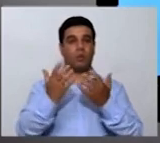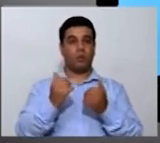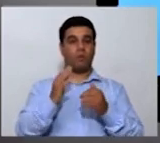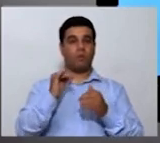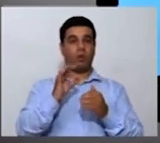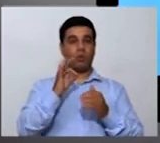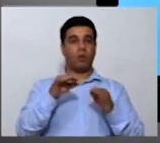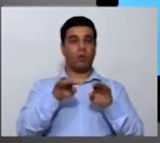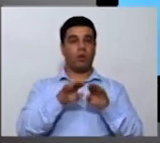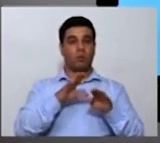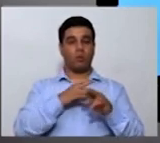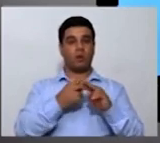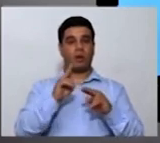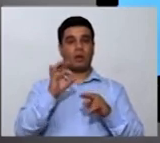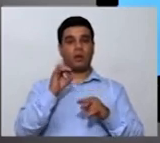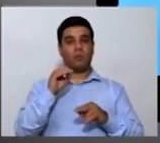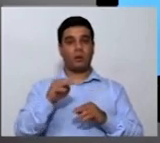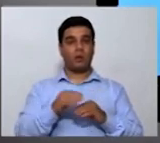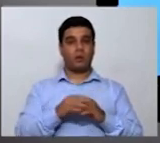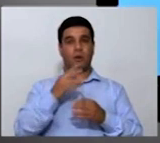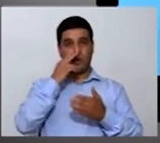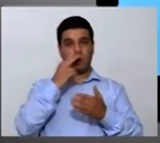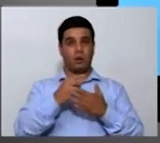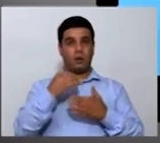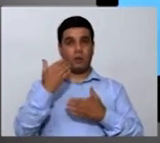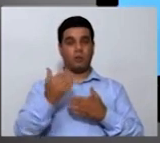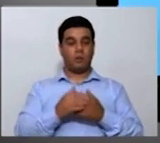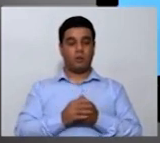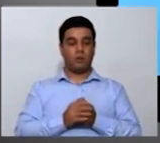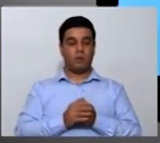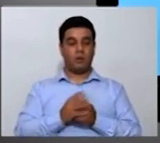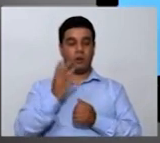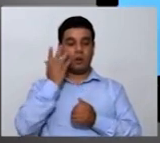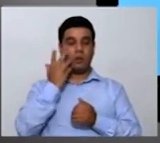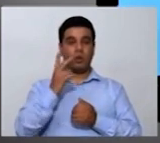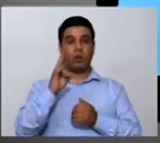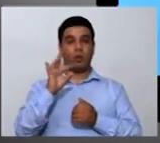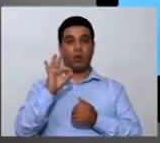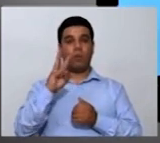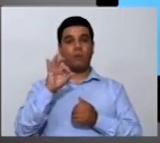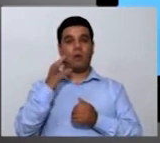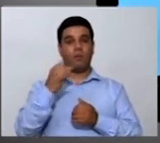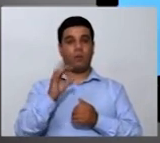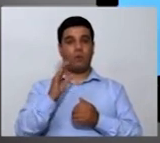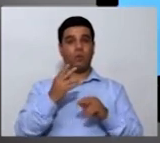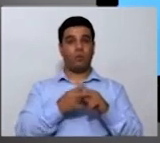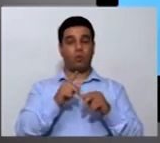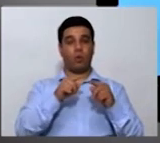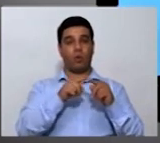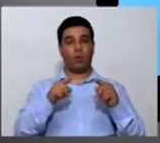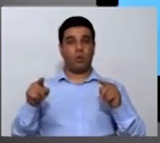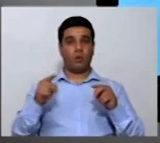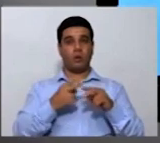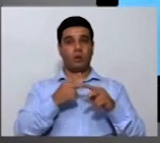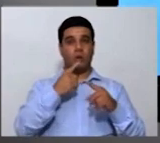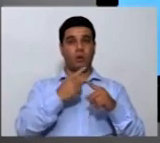0 ga teng bo'lgan qiymat. Qaraymiz. Qachon non-manfiy qiymatlar? Mana shu oraliqda